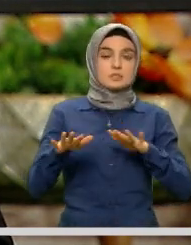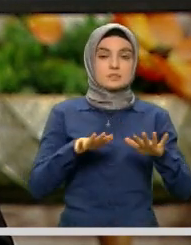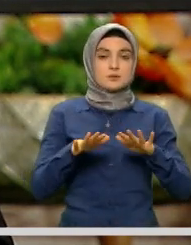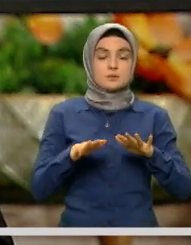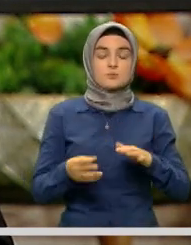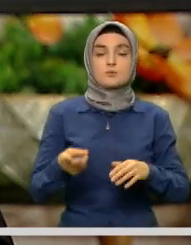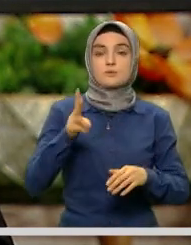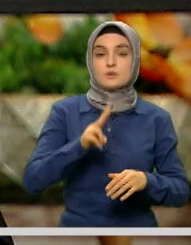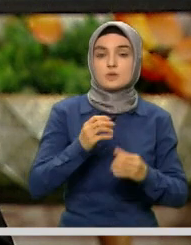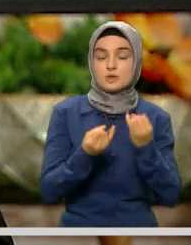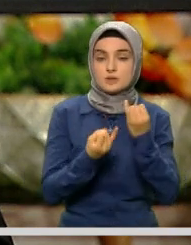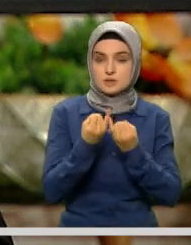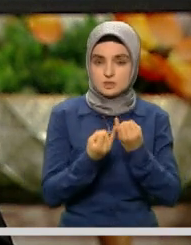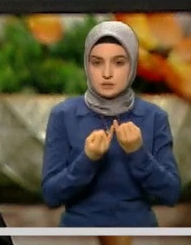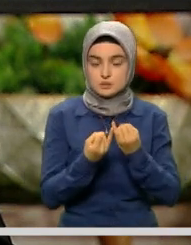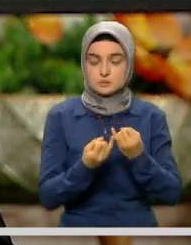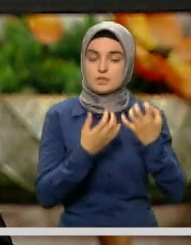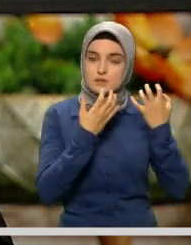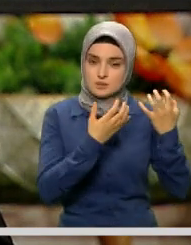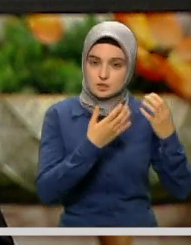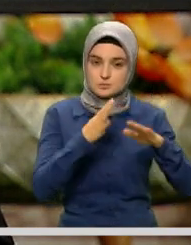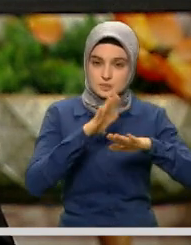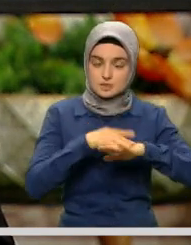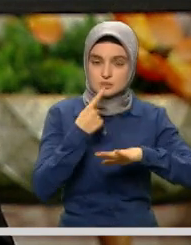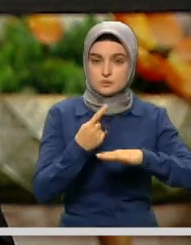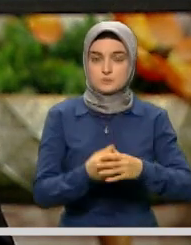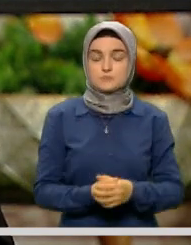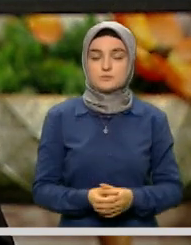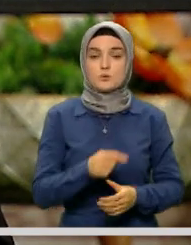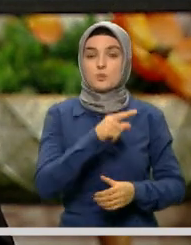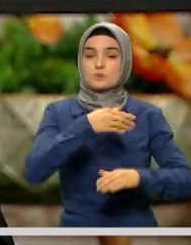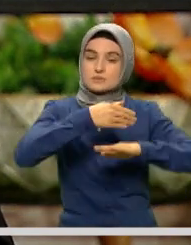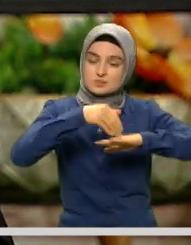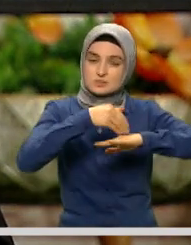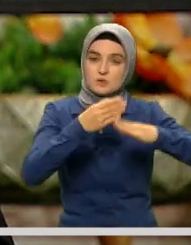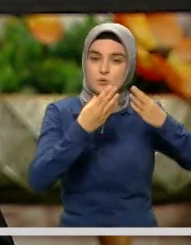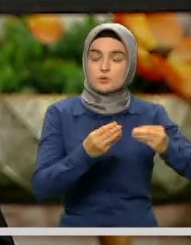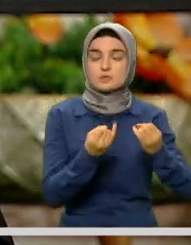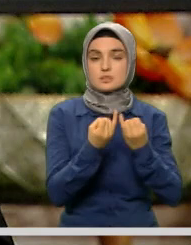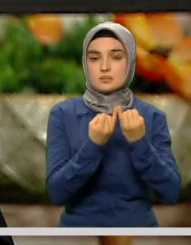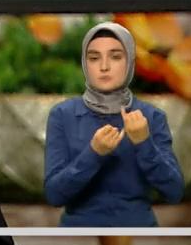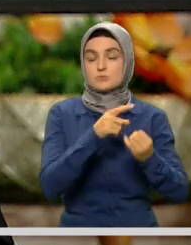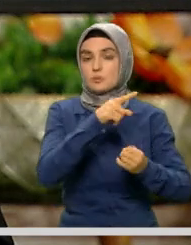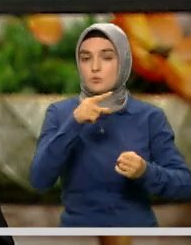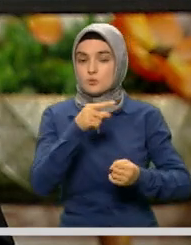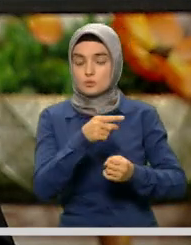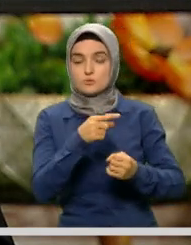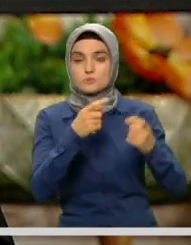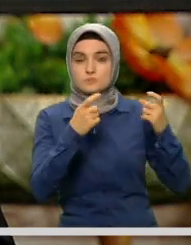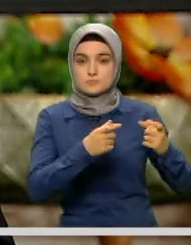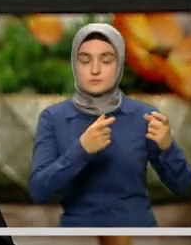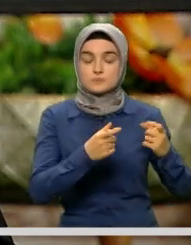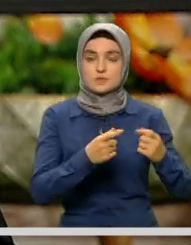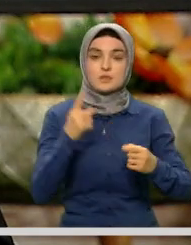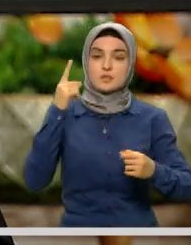hayatını kaybeden kardeşlerimize rahmetiyle muamele eylesin. Orada yaralanan kardeşlerimize, orada Cenab-ı Hak'tan